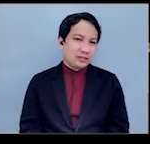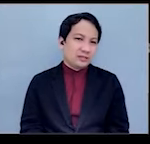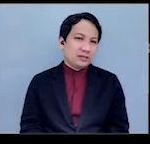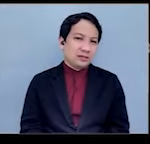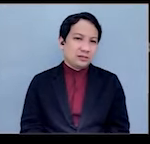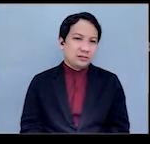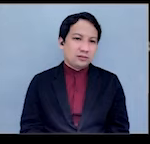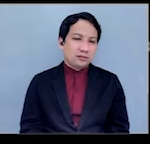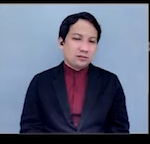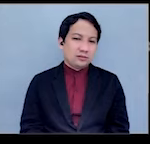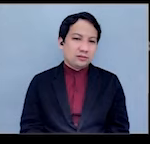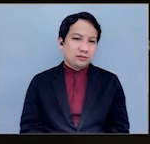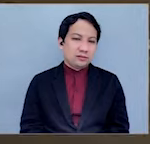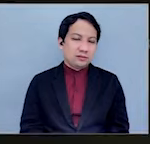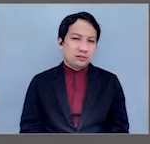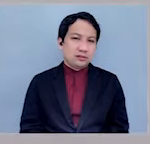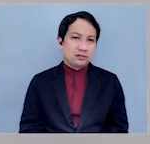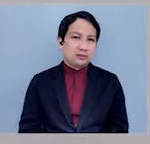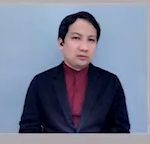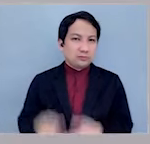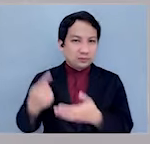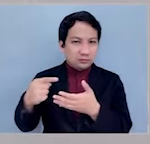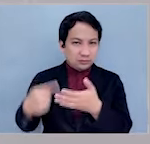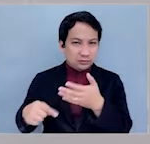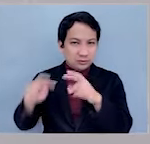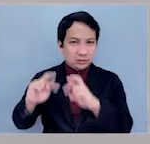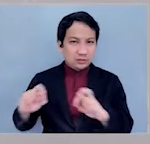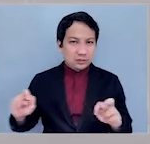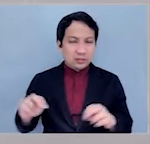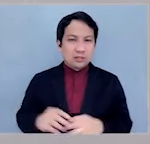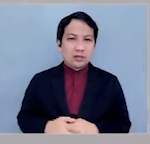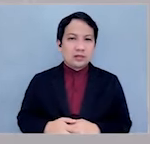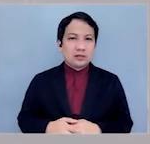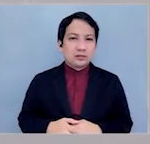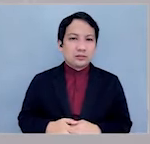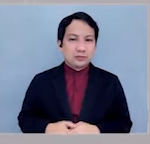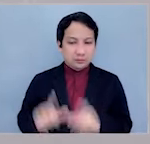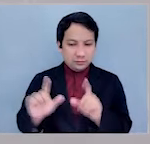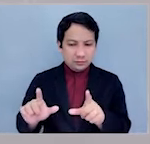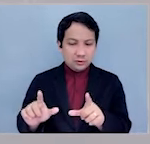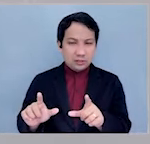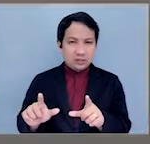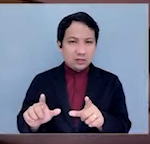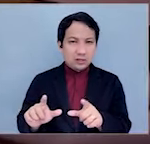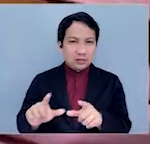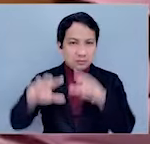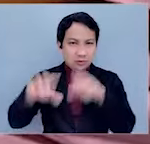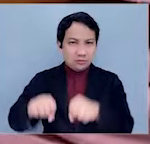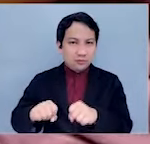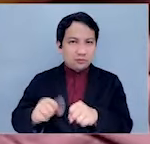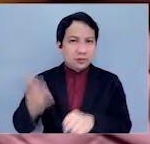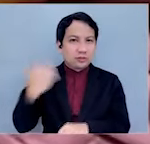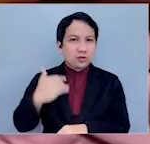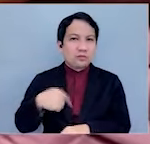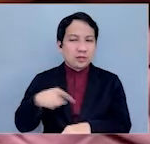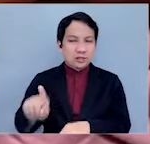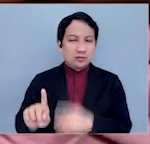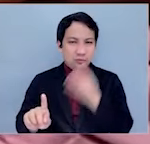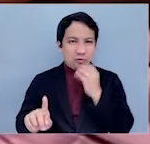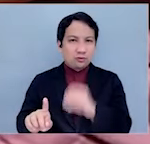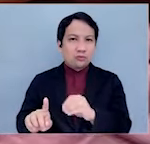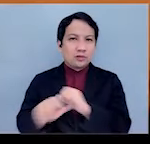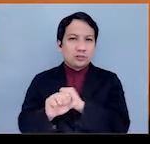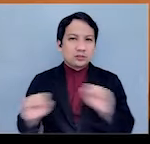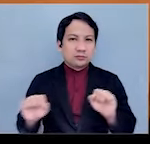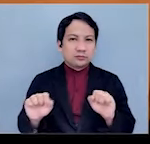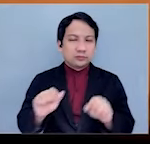if we will analyze it deeper. Itong nakuha natin is, I think, ito yung mga utusan. Ligtas naman ang Chinese